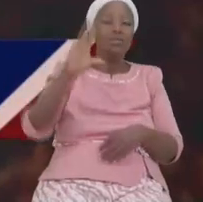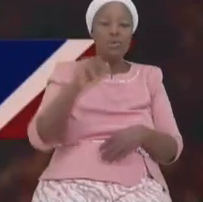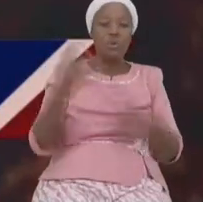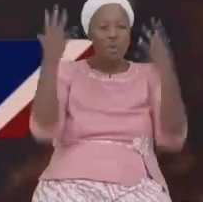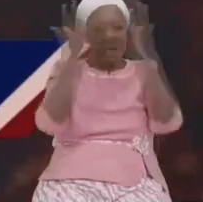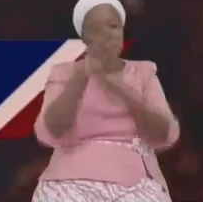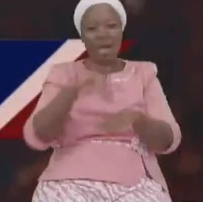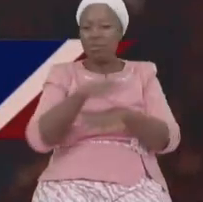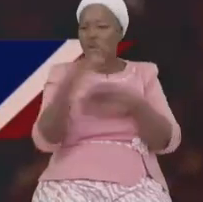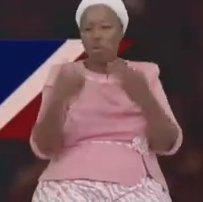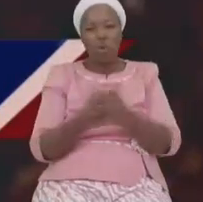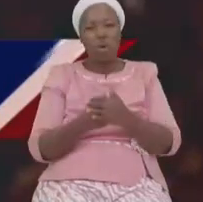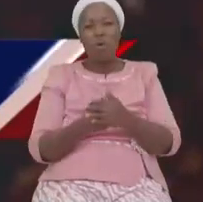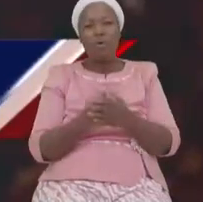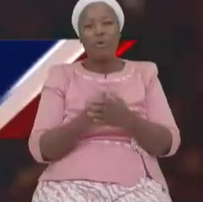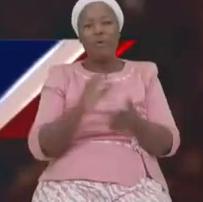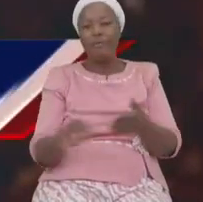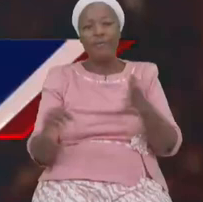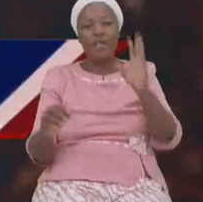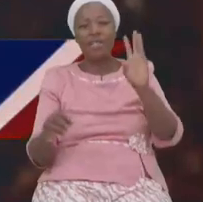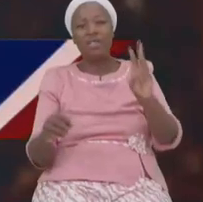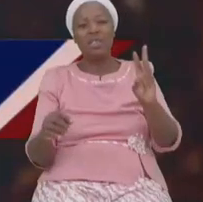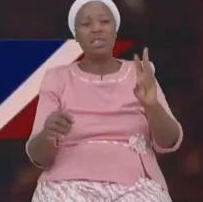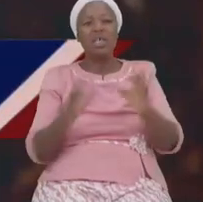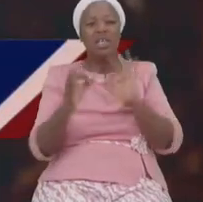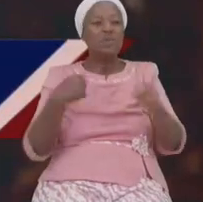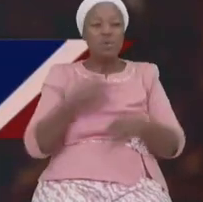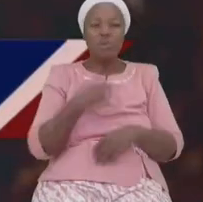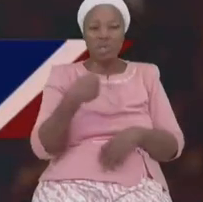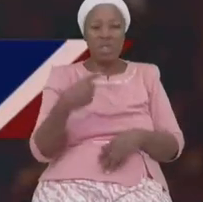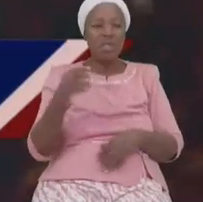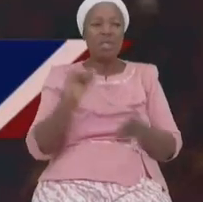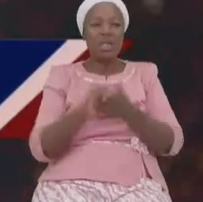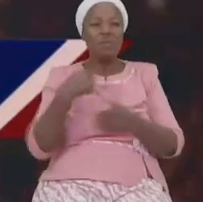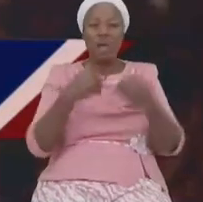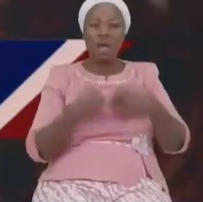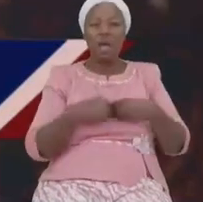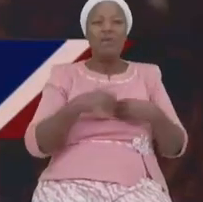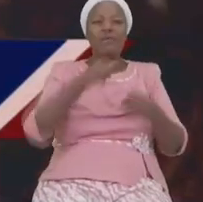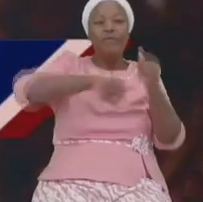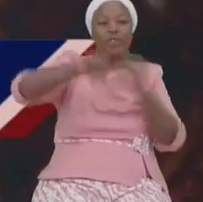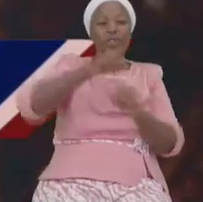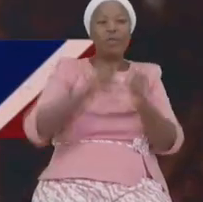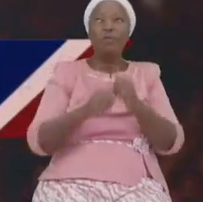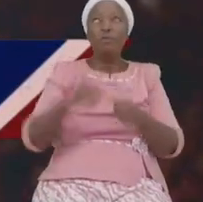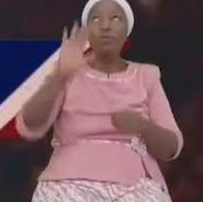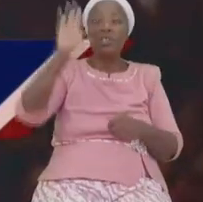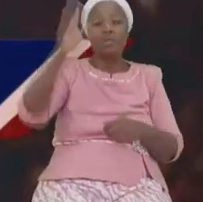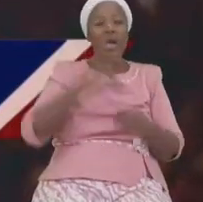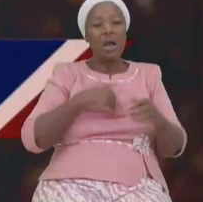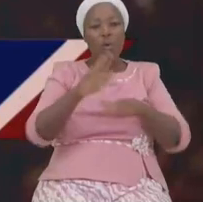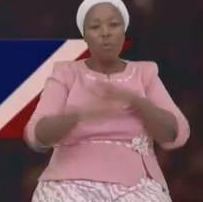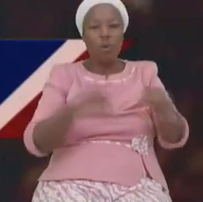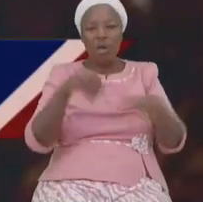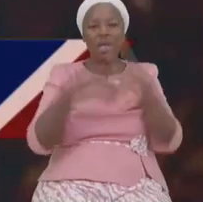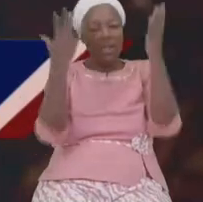6. Si nous disons que nous sommes en communion avec lui et que nous marchons dans les ténèbres, nous mentons et